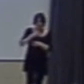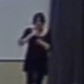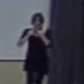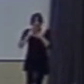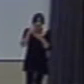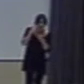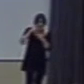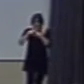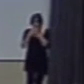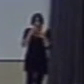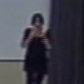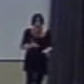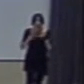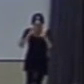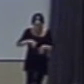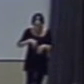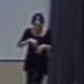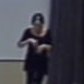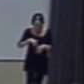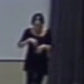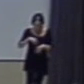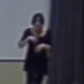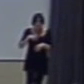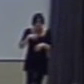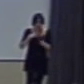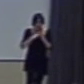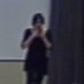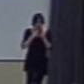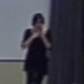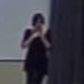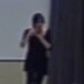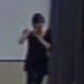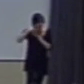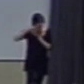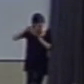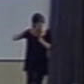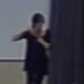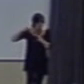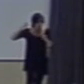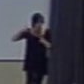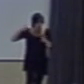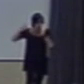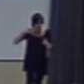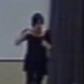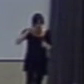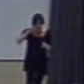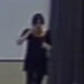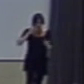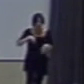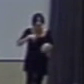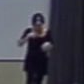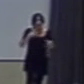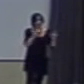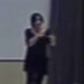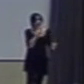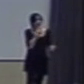el foc està declarat, s'està complint i tal, i ell, des de Sanà, des de casa seva, sentia trets, deia això, no m'agrada molt llegir a les agències com van dient que l'alto el foc